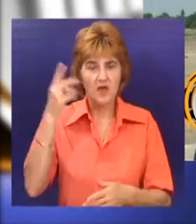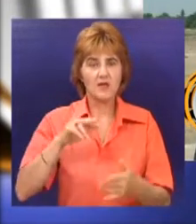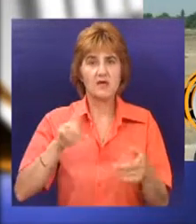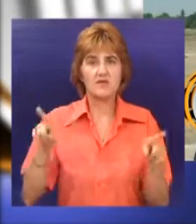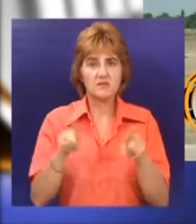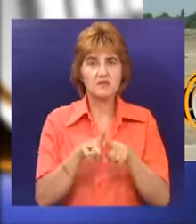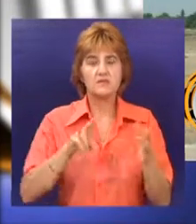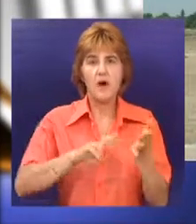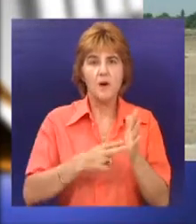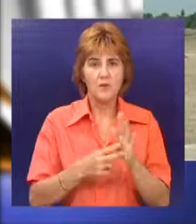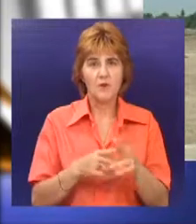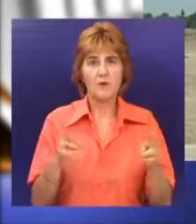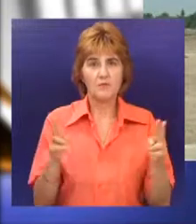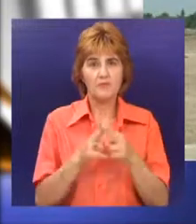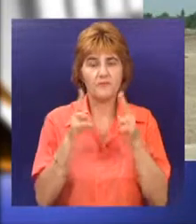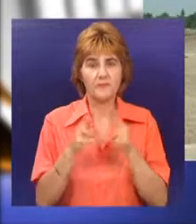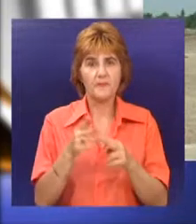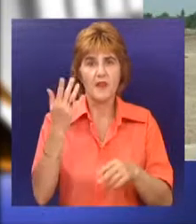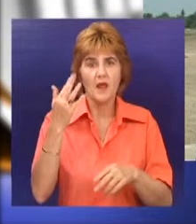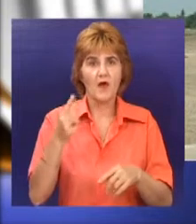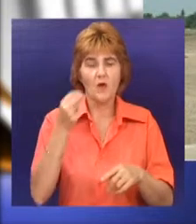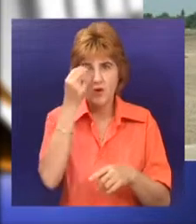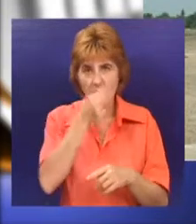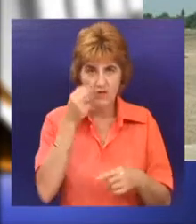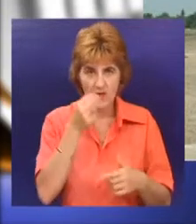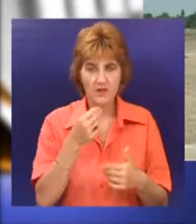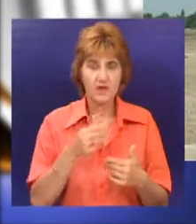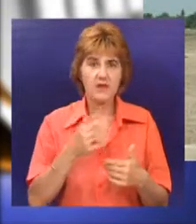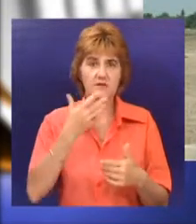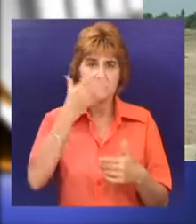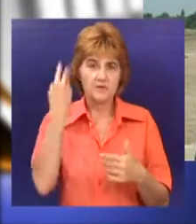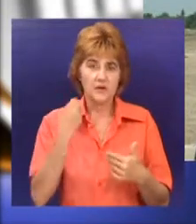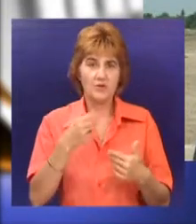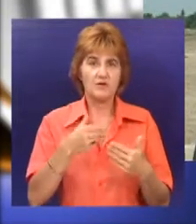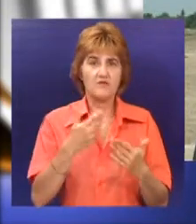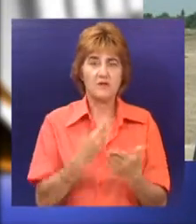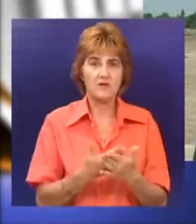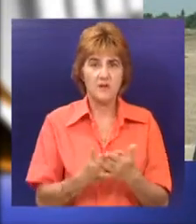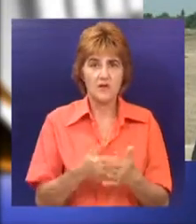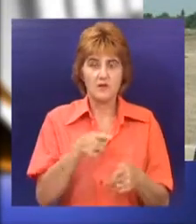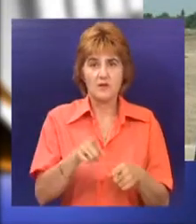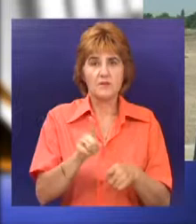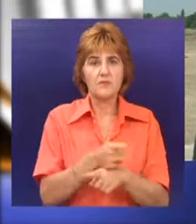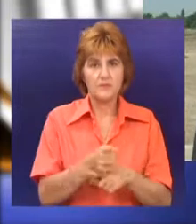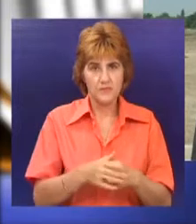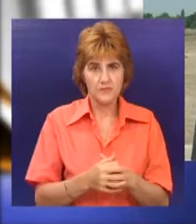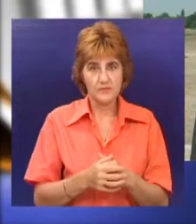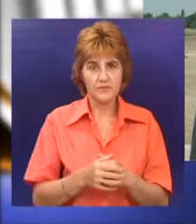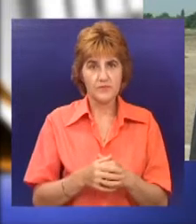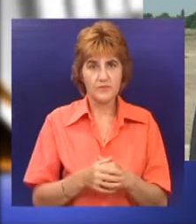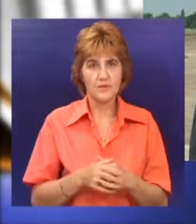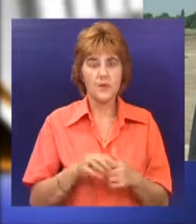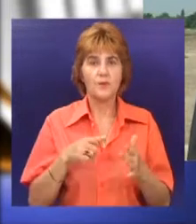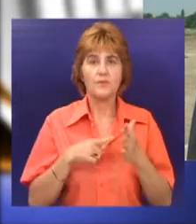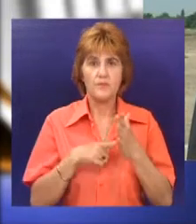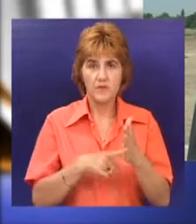sa istim problemima se suočavamo po nekoliko nedelja, a onda prepustimo zaboravu i građana i preduzeća i lokalnih vlasti. Ovo je